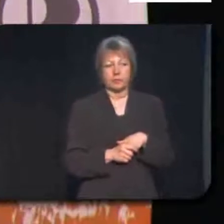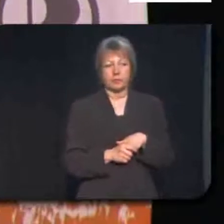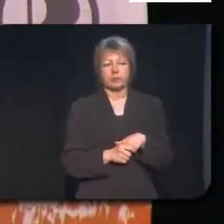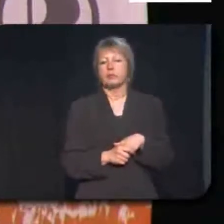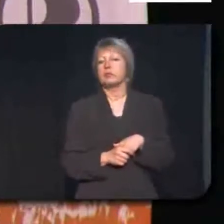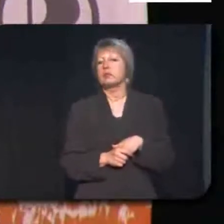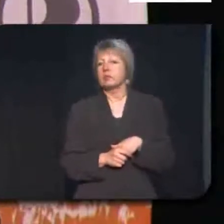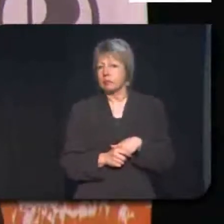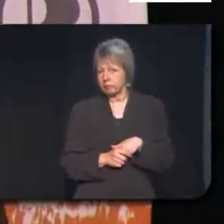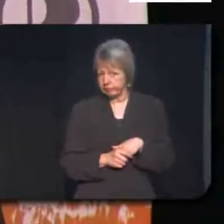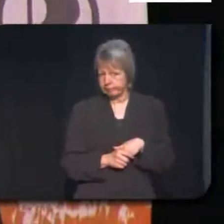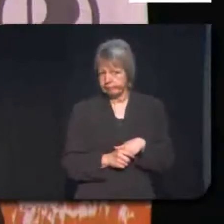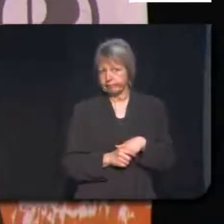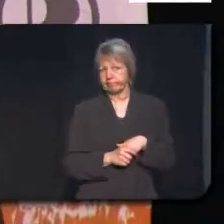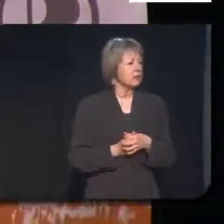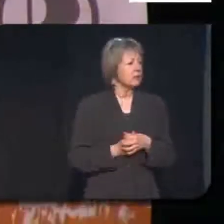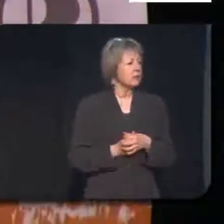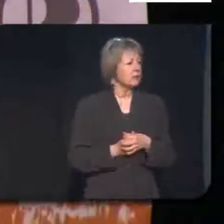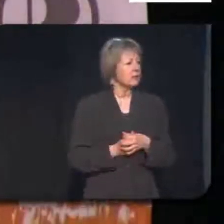es ist wieder approval